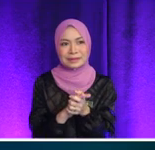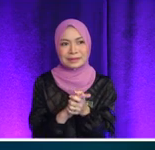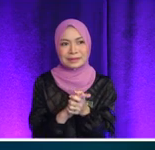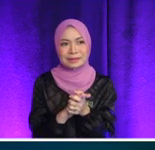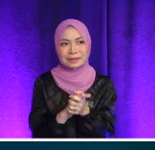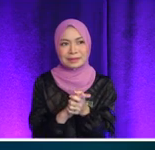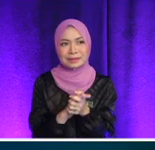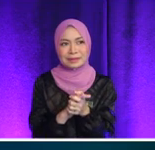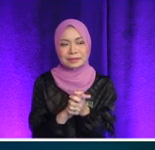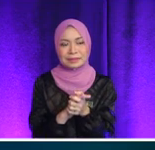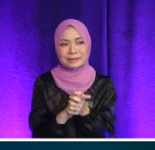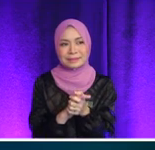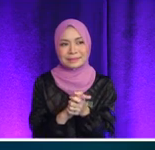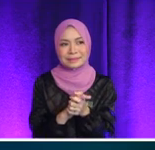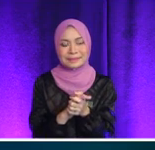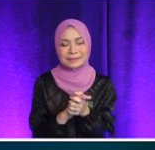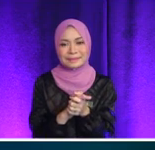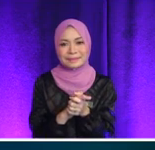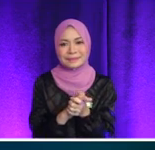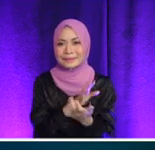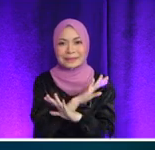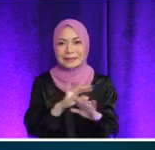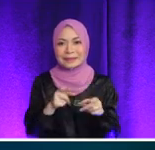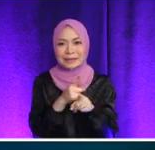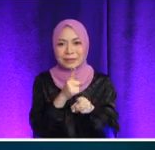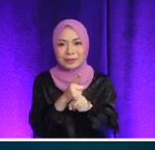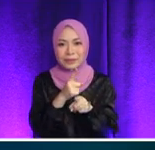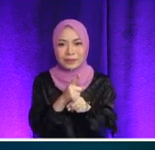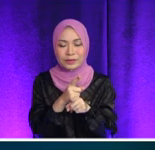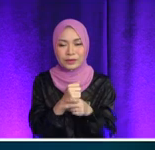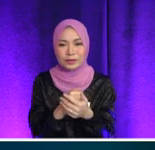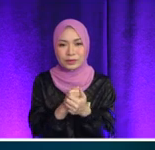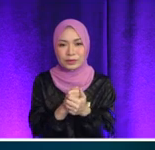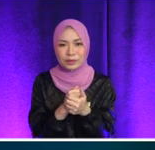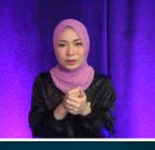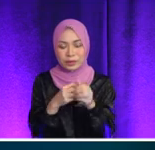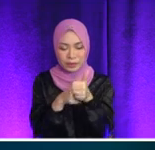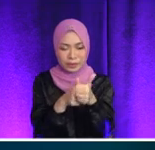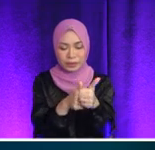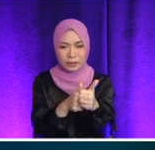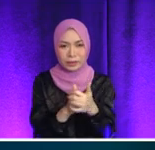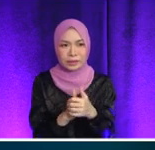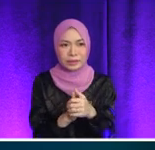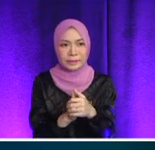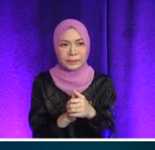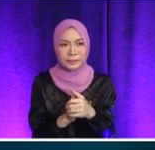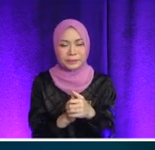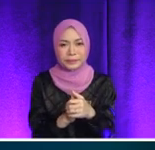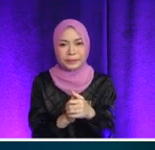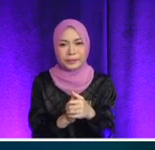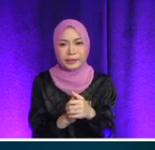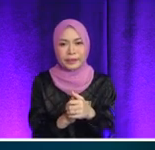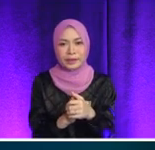tidak terlalu halus atau detail ee untuk penghasilan hasil karya fauzim ini Oke jangan